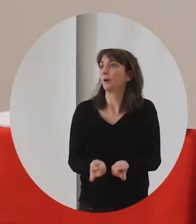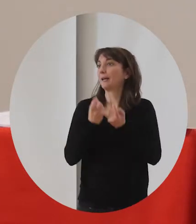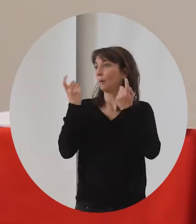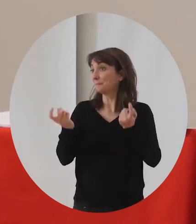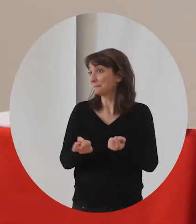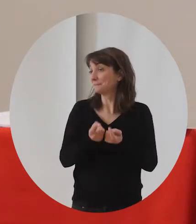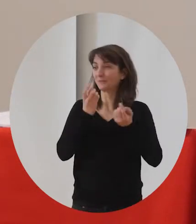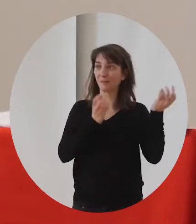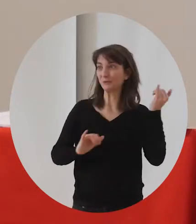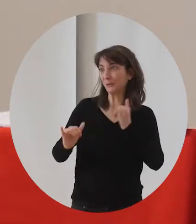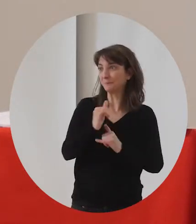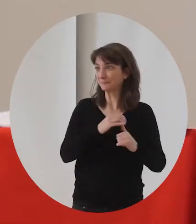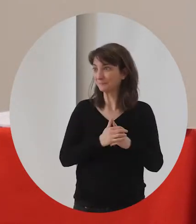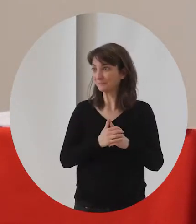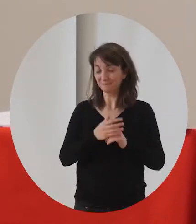un entraînement.